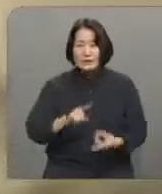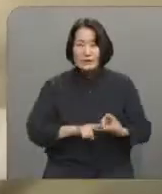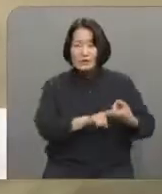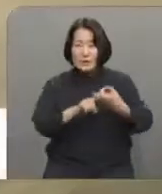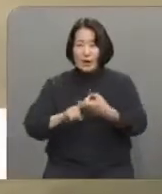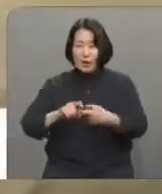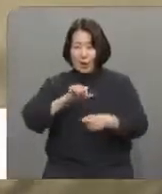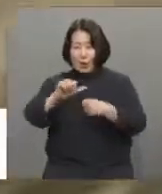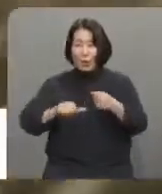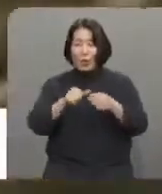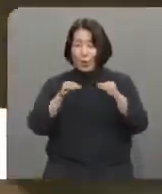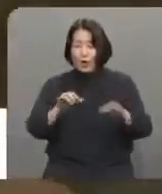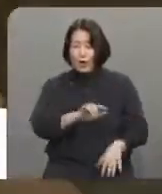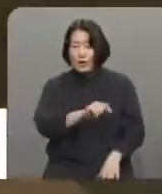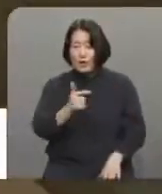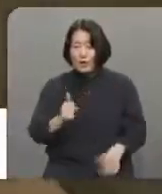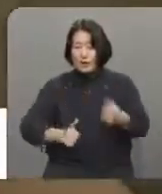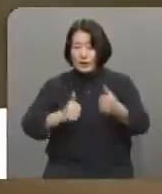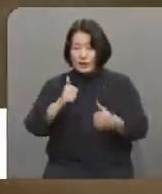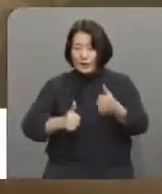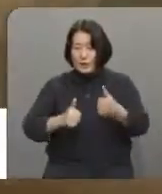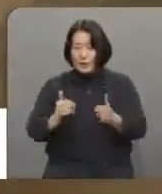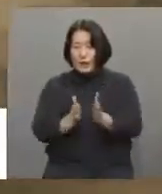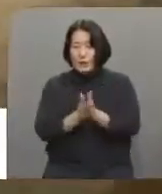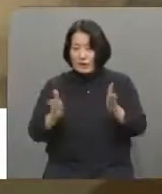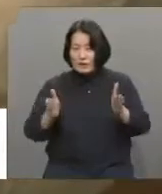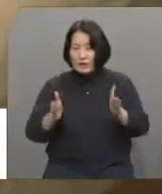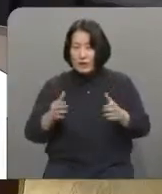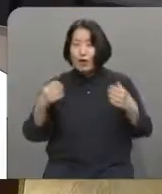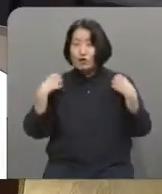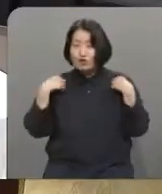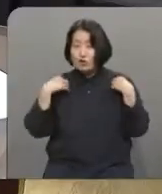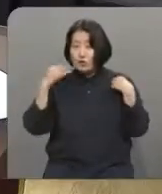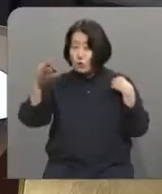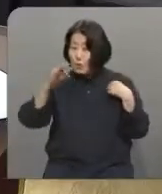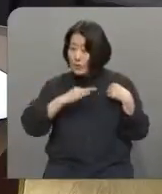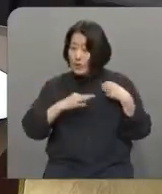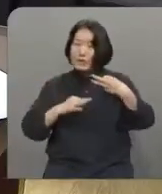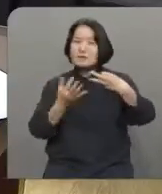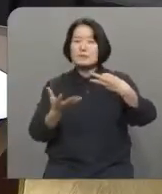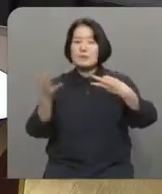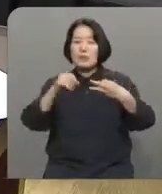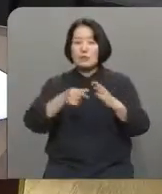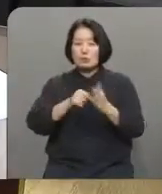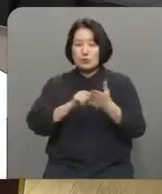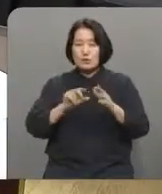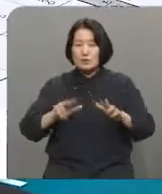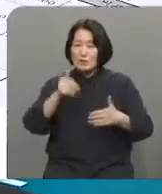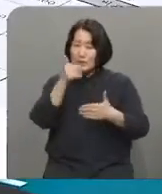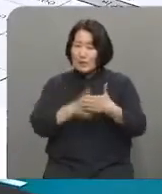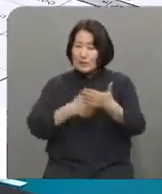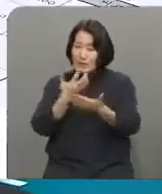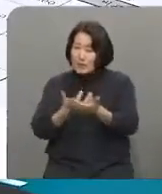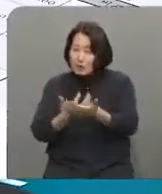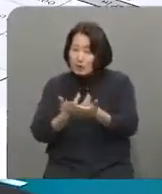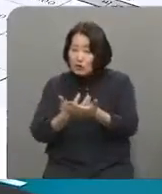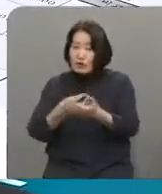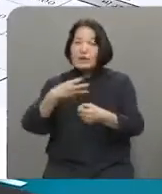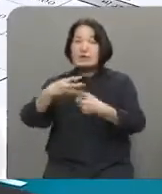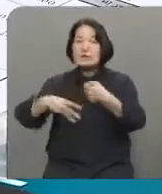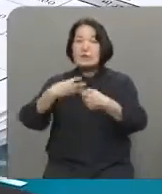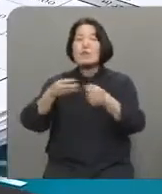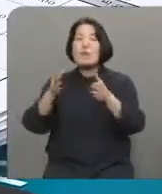동안 각종 대회를 열고 양구에서 받은 예산은 13억 원이 넘습니다. 하지만 지금 남아있는 정산서는 3년치에